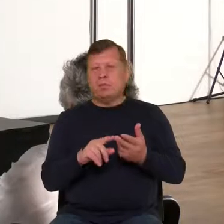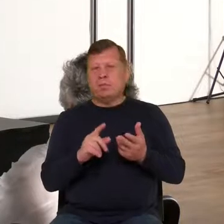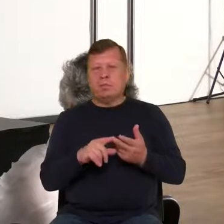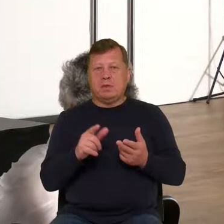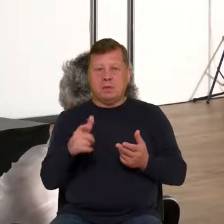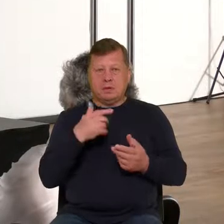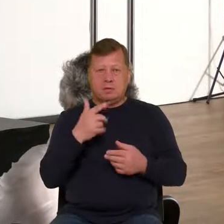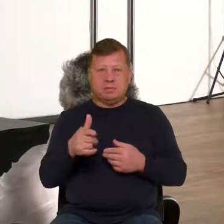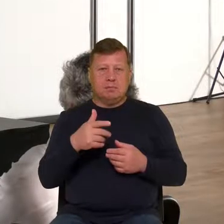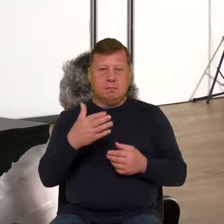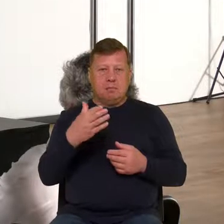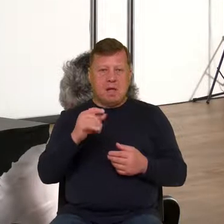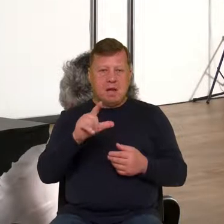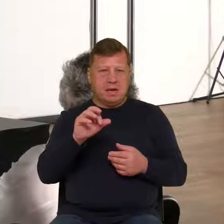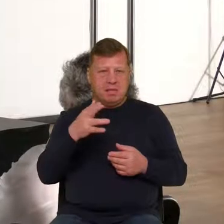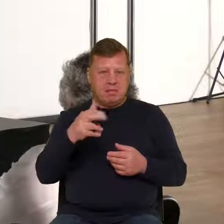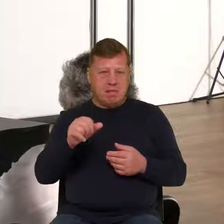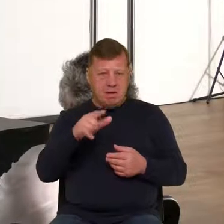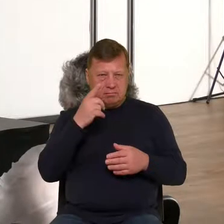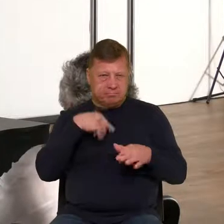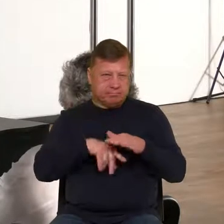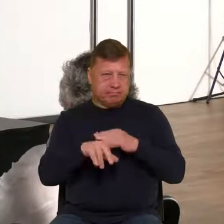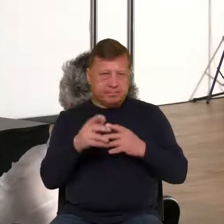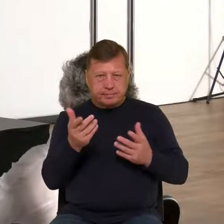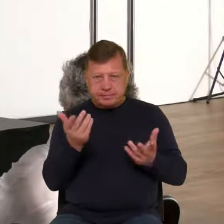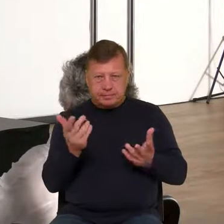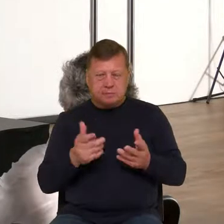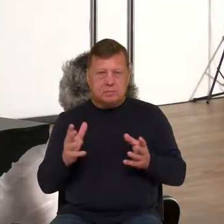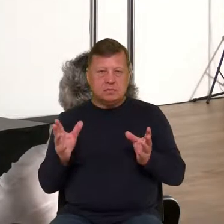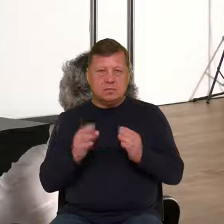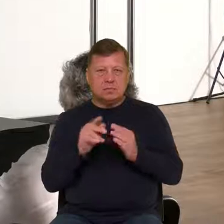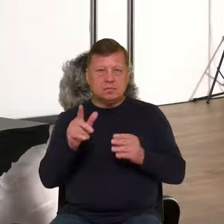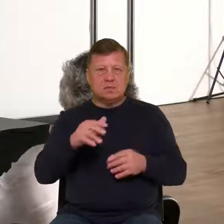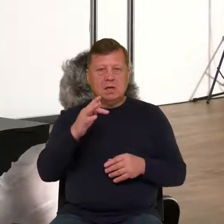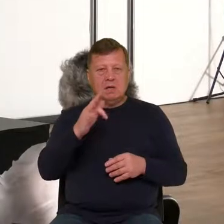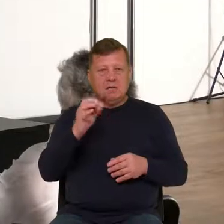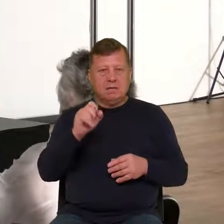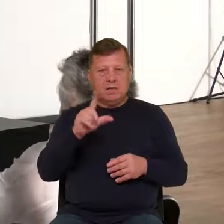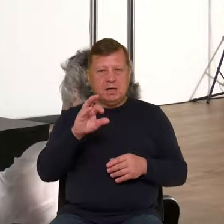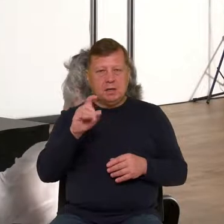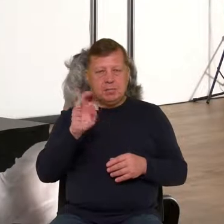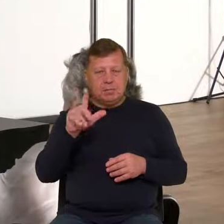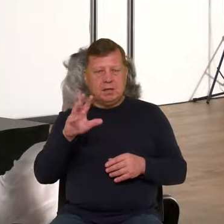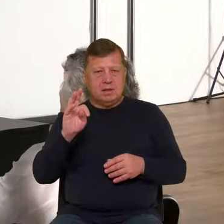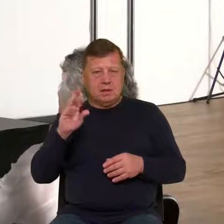na linie razem z Filipem Petit.